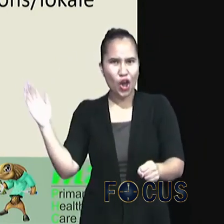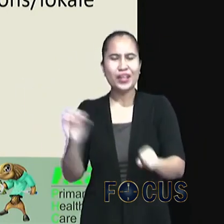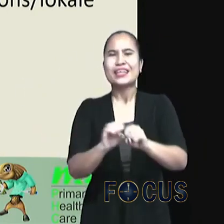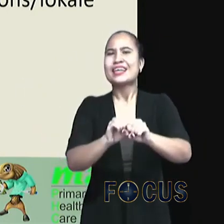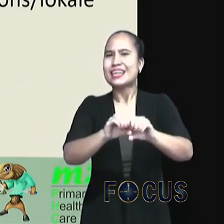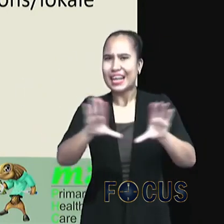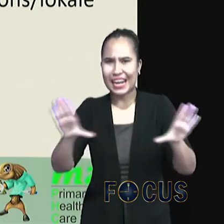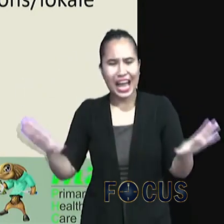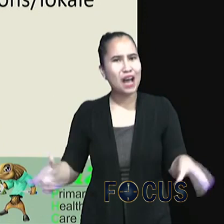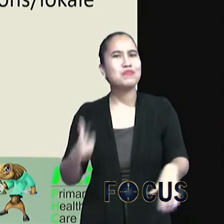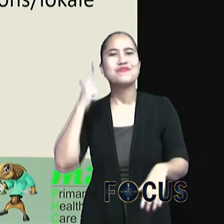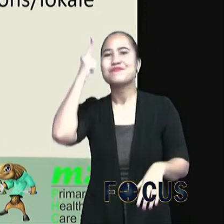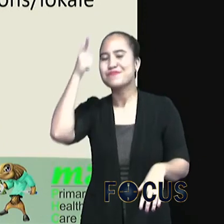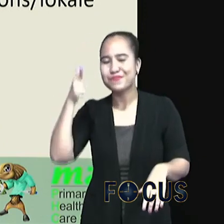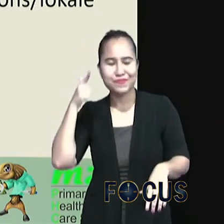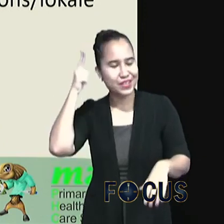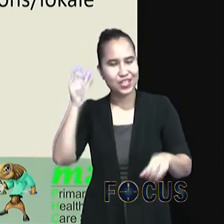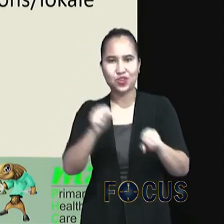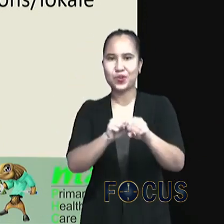video commercials hebben we